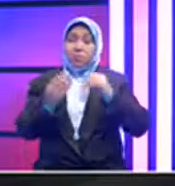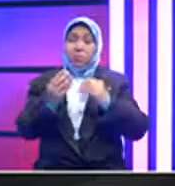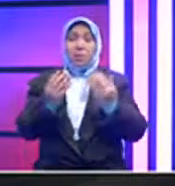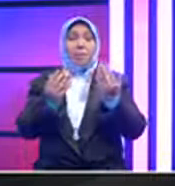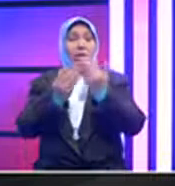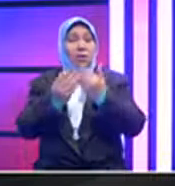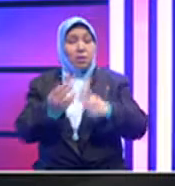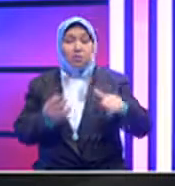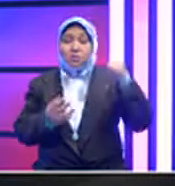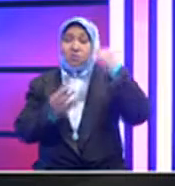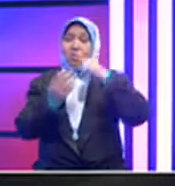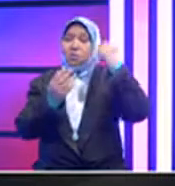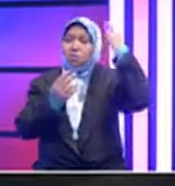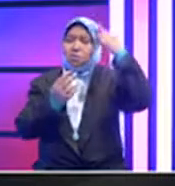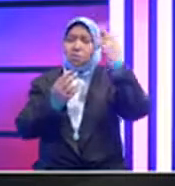ali